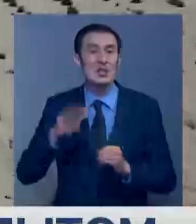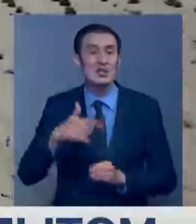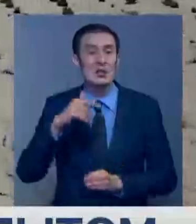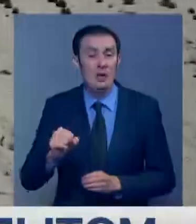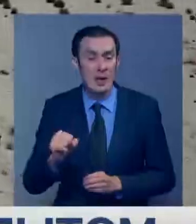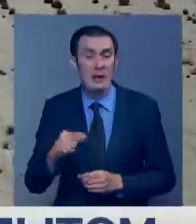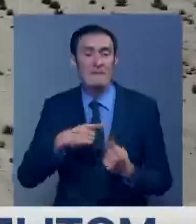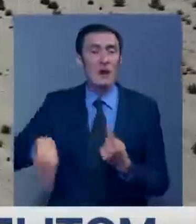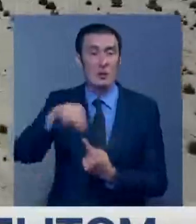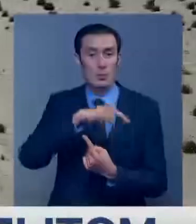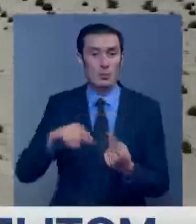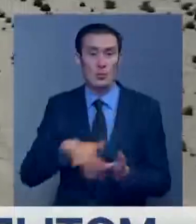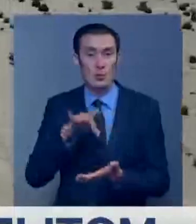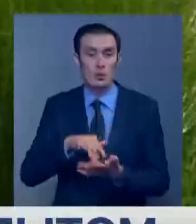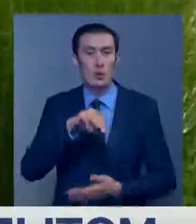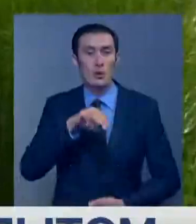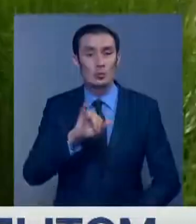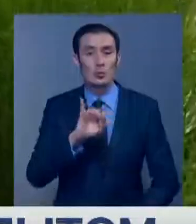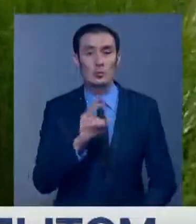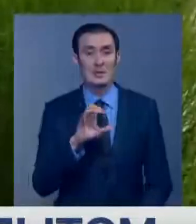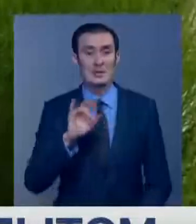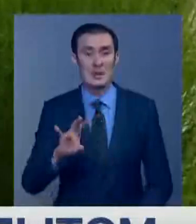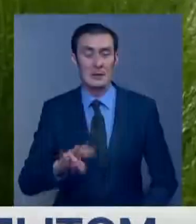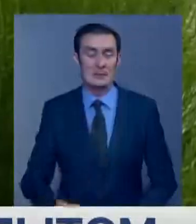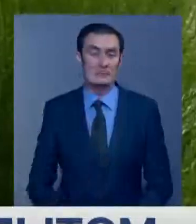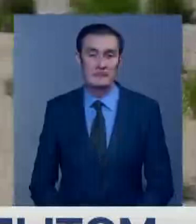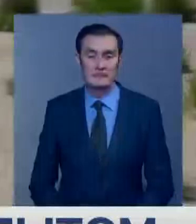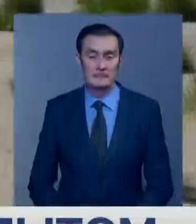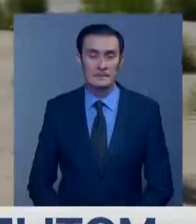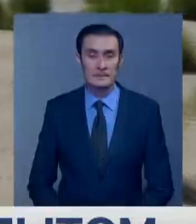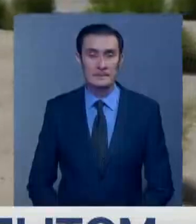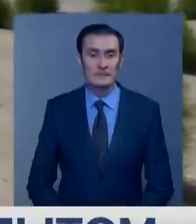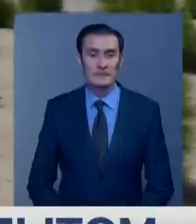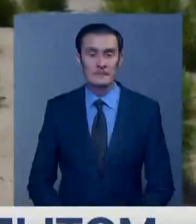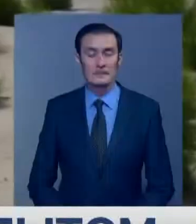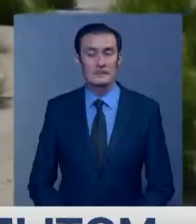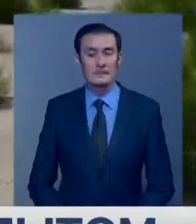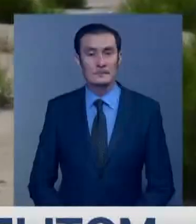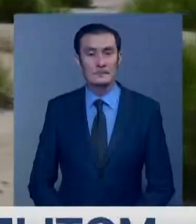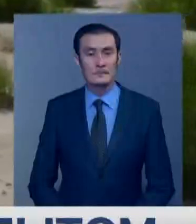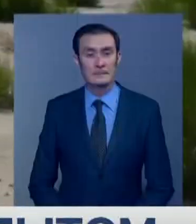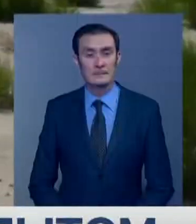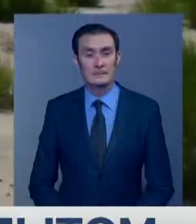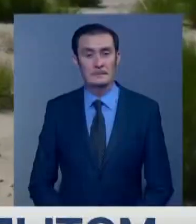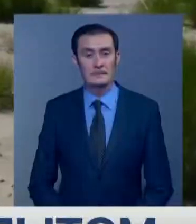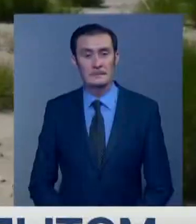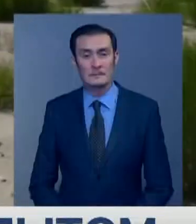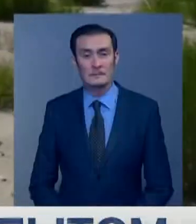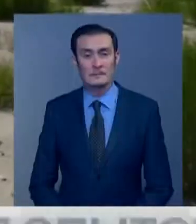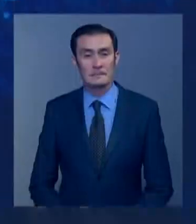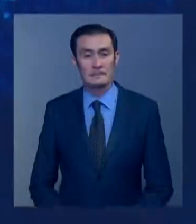земли вокруг Туркестана. Из Ташкента и Каракалпакстана Жасым Беркенов и Калежан Успан, Хабар 24.